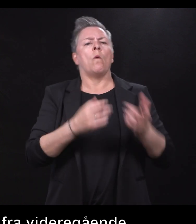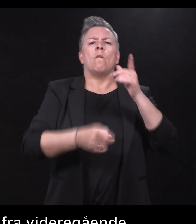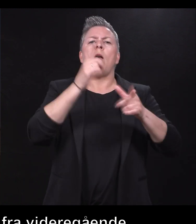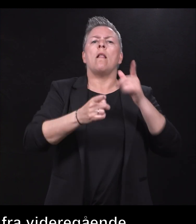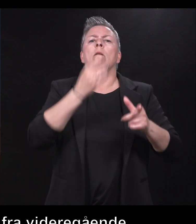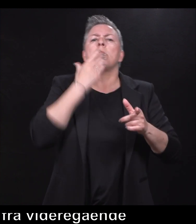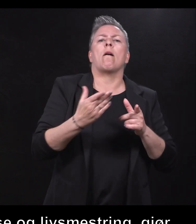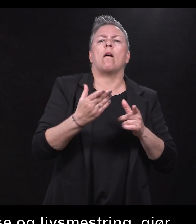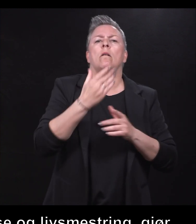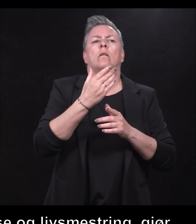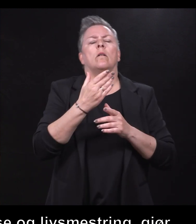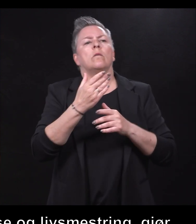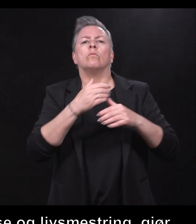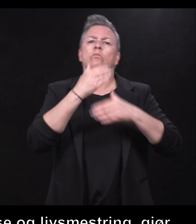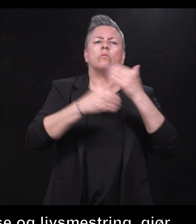videre.